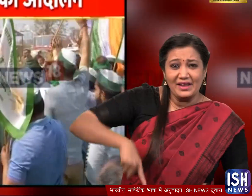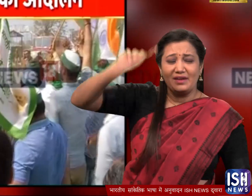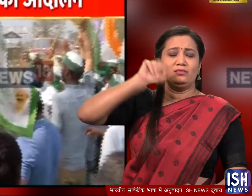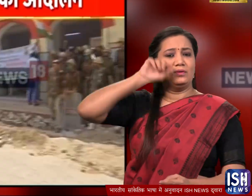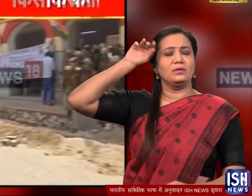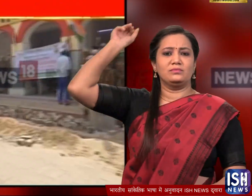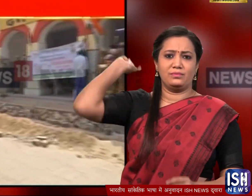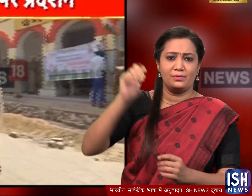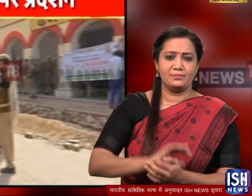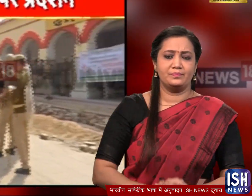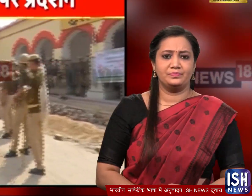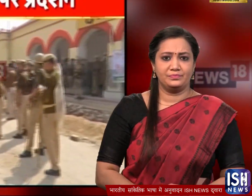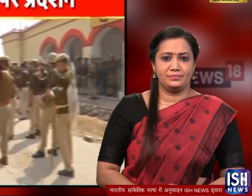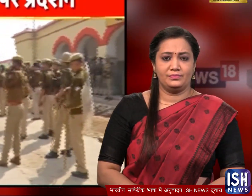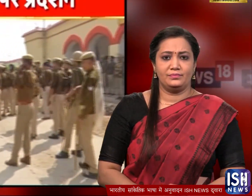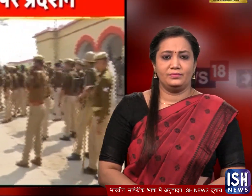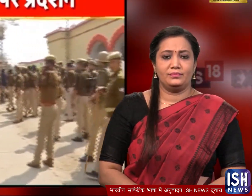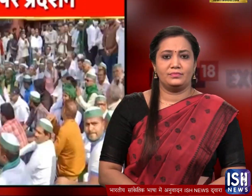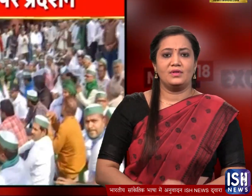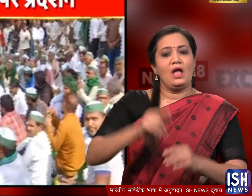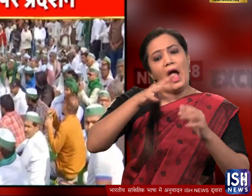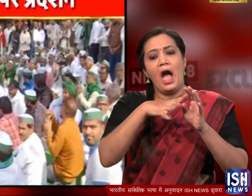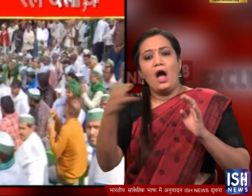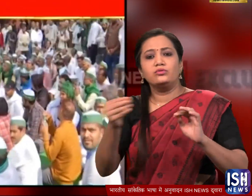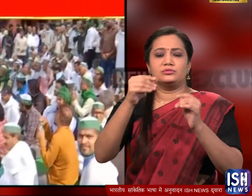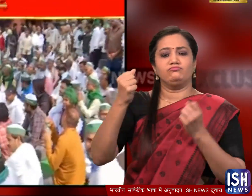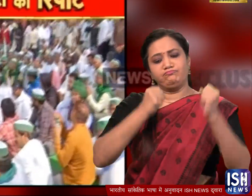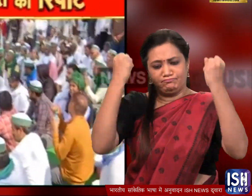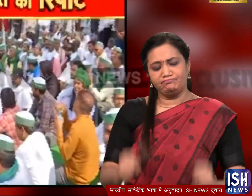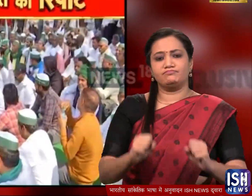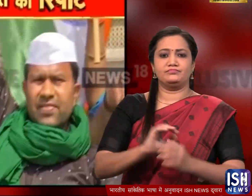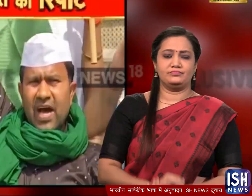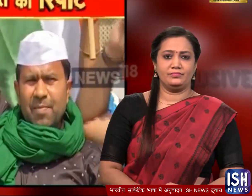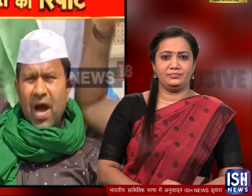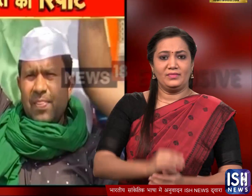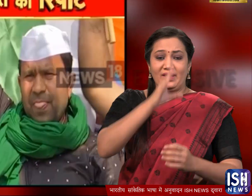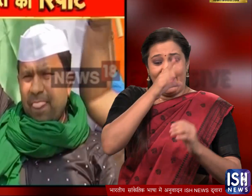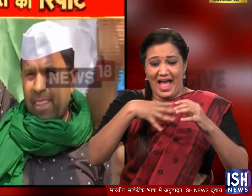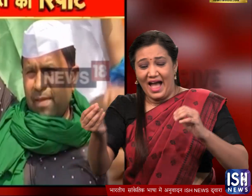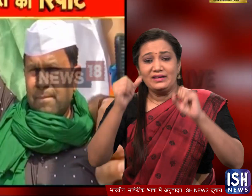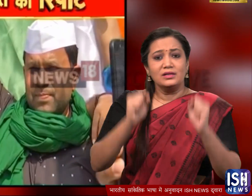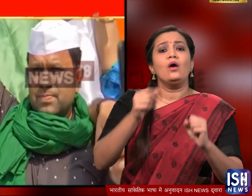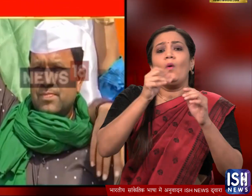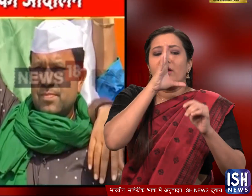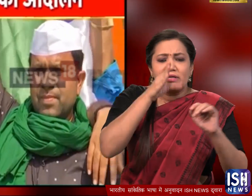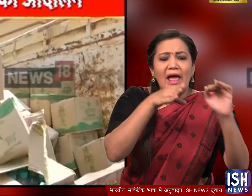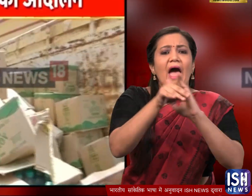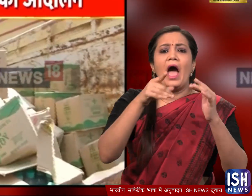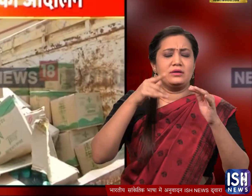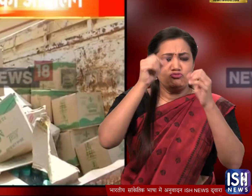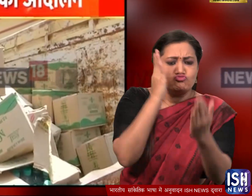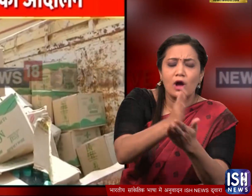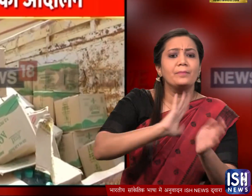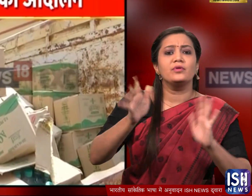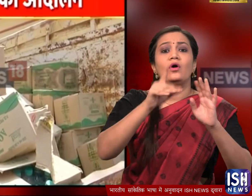की जय। पुलिस की भारी तैनाती देखकर प्रदर्शनकारी स्टेशन के बाहर ही जमीन पर बैठ गए। प्रदर्शनकारियों की कोशिश रेल रोकने की नहीं,